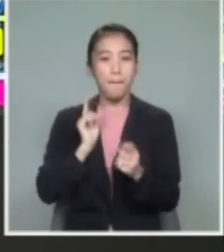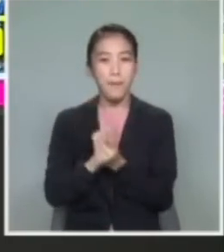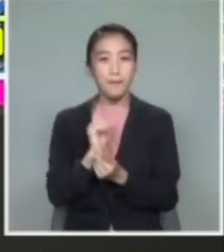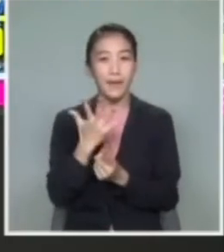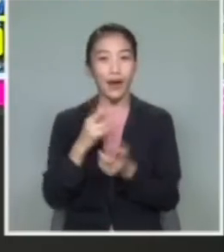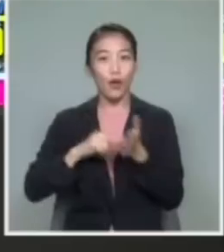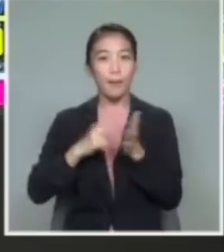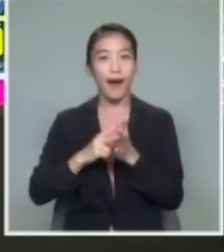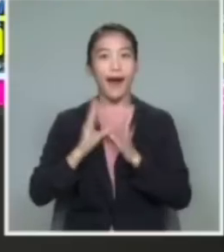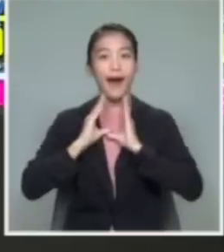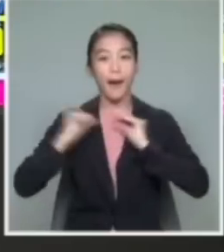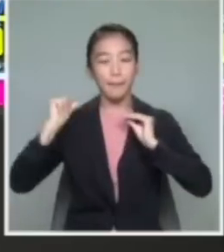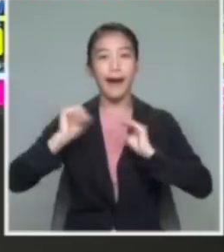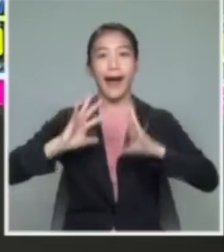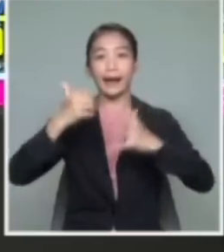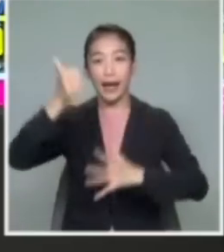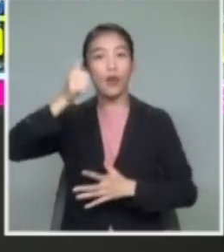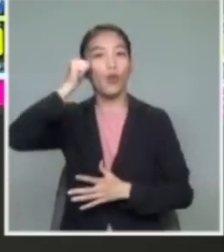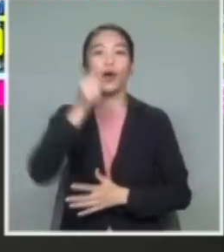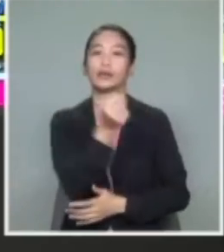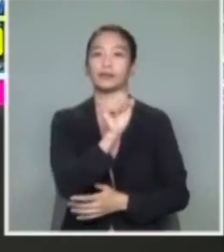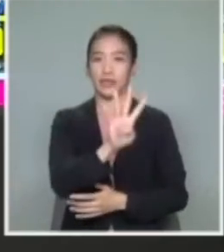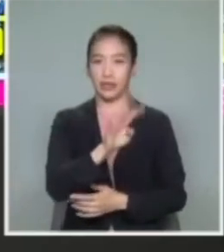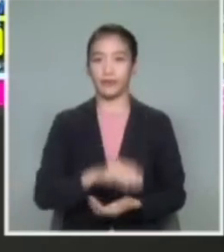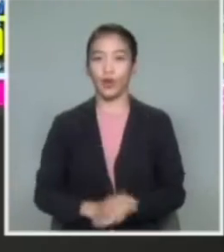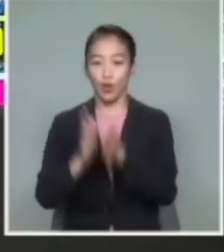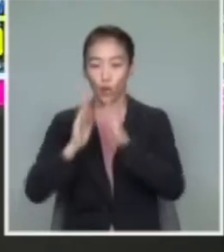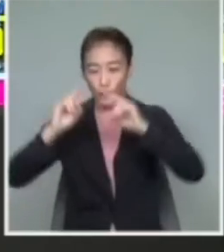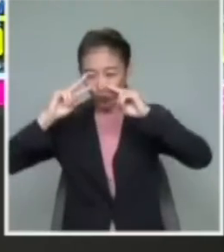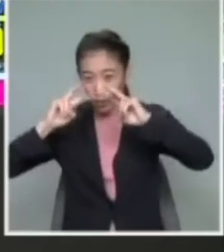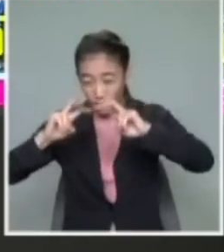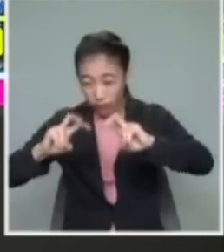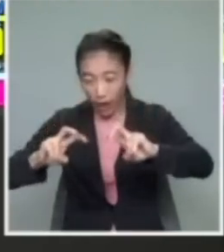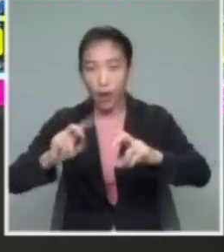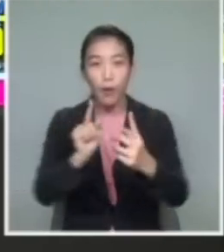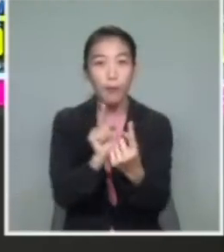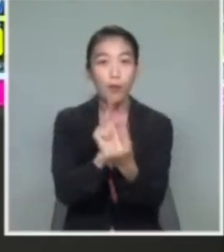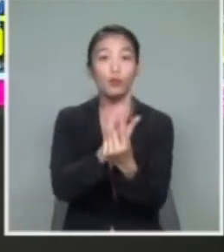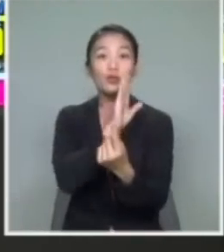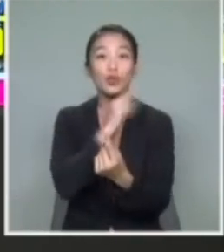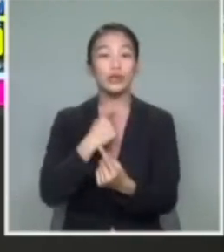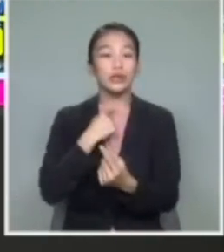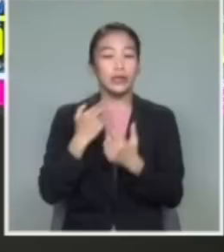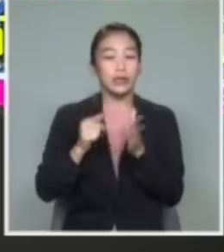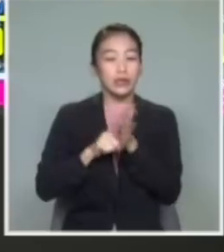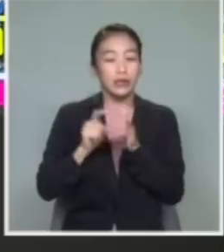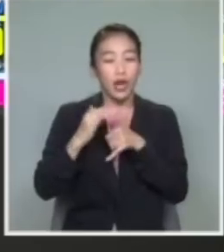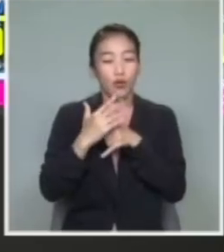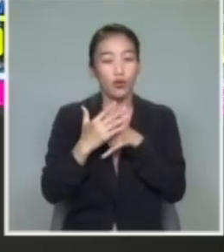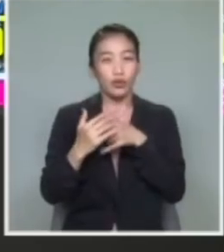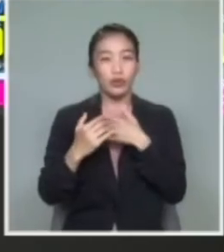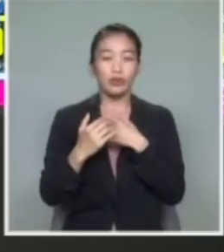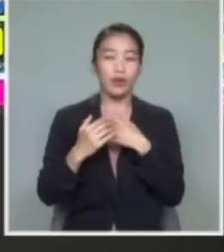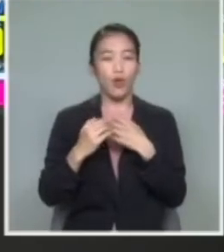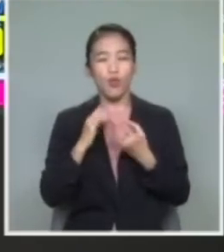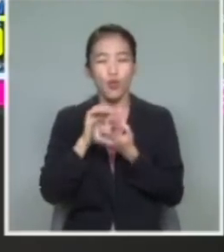ล้วสามารถไปติดเชื้อให้กับคนอื่นได้เท่าที่มีงานวิจัยอยู่จนถึงปัจจุบันเนี่ยพบว่าในคนที่อาการน้อยๆเนี่ยเชื้อจะอยู่ใน